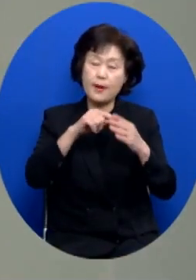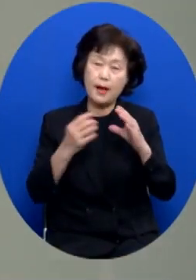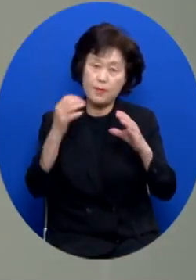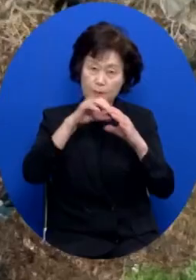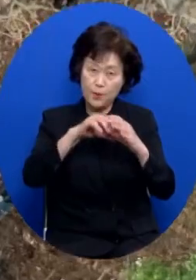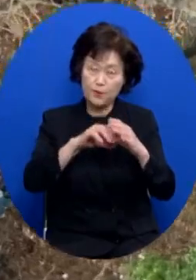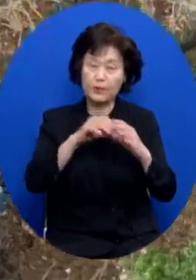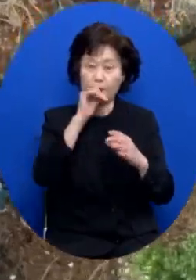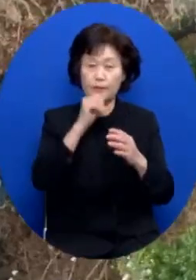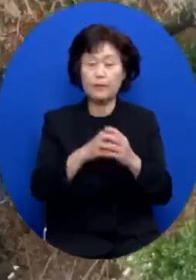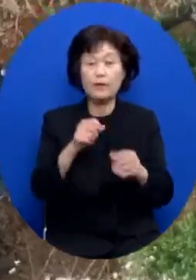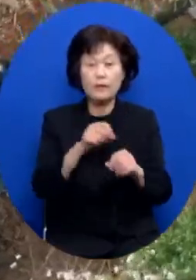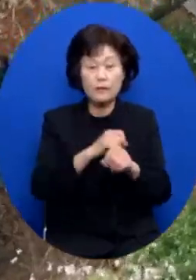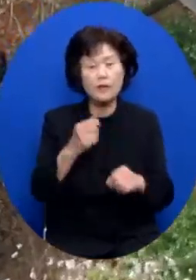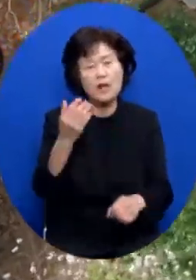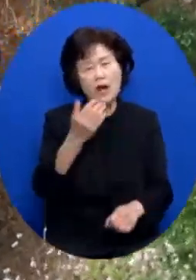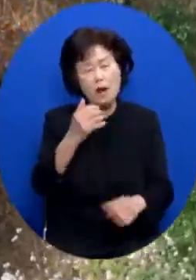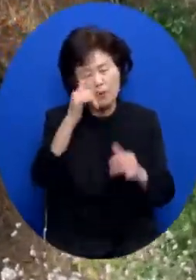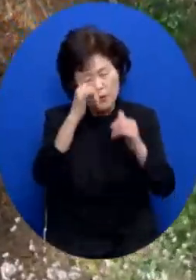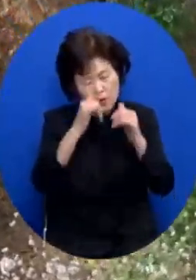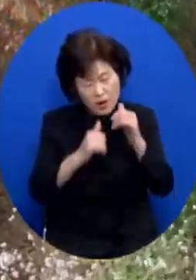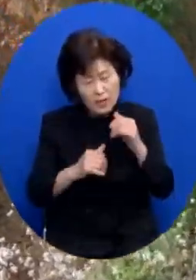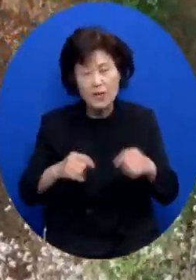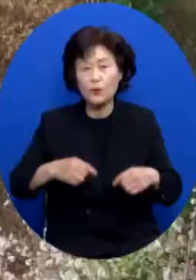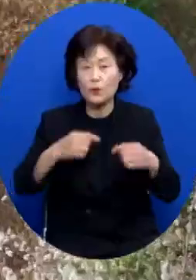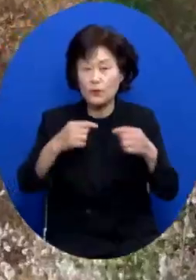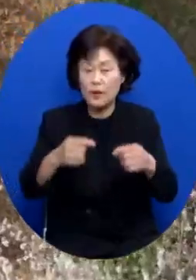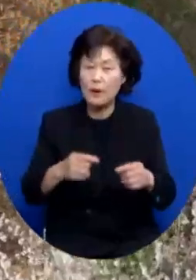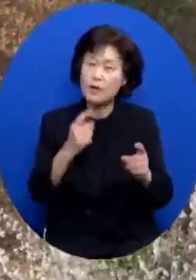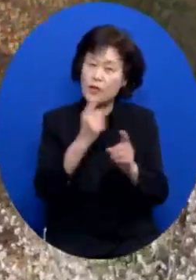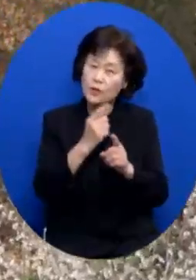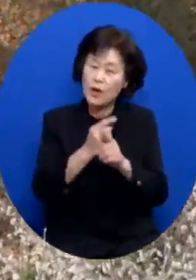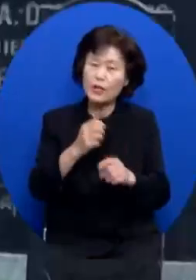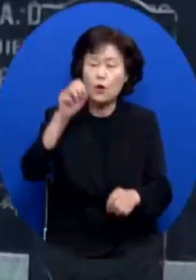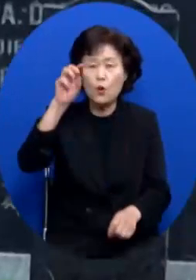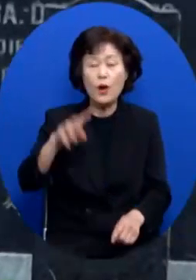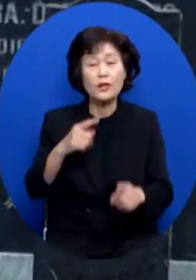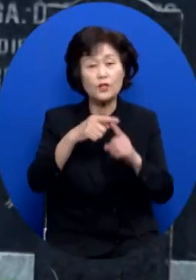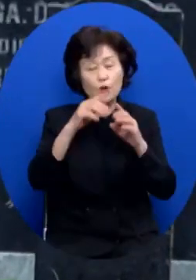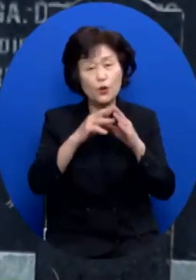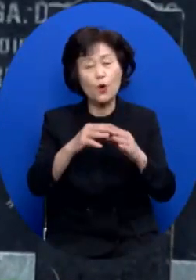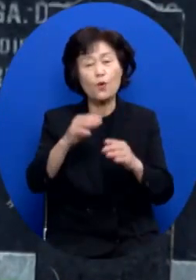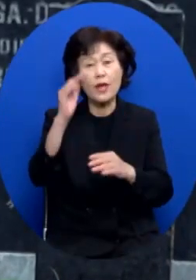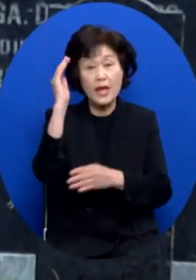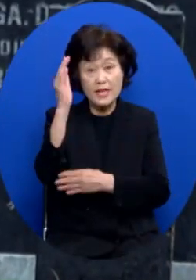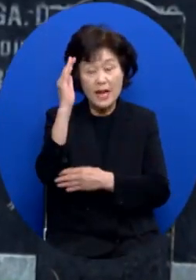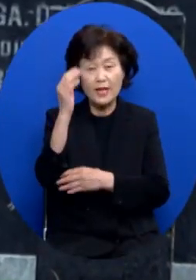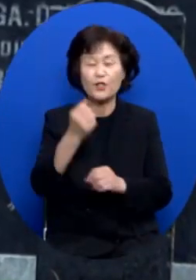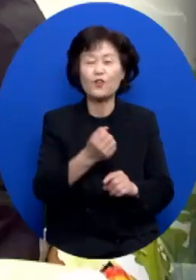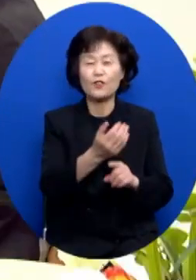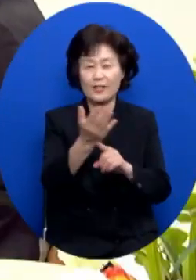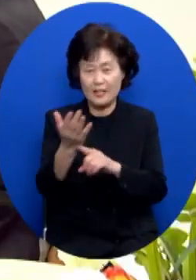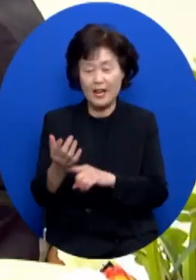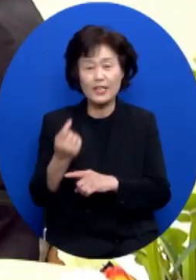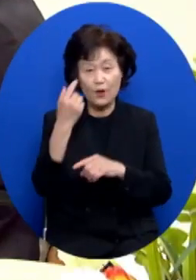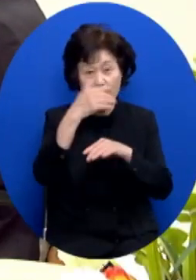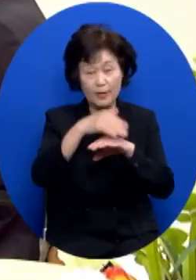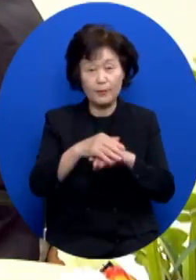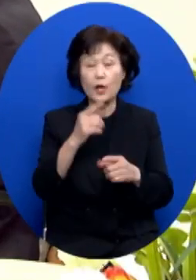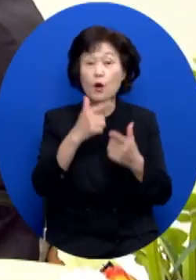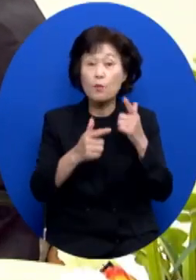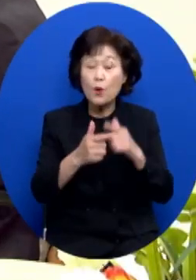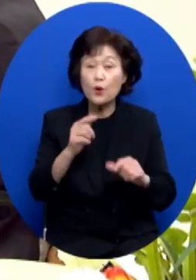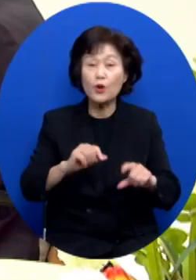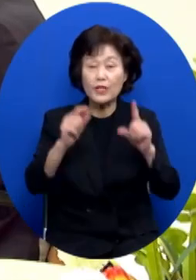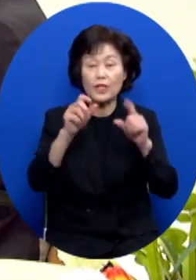담겼습니다 특별히 아픈 역사에 동참하고 치유한 광주 교회의 이야기도 전합니다 목요일은 광주